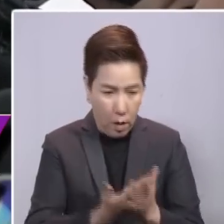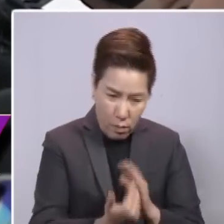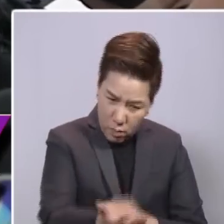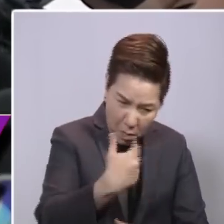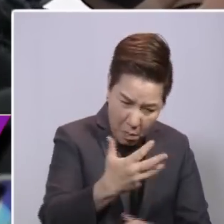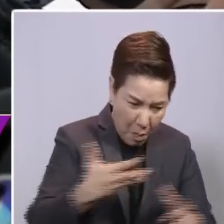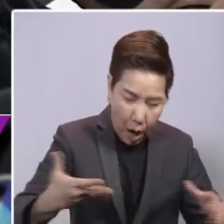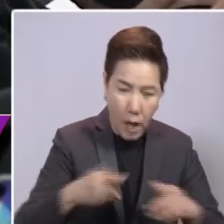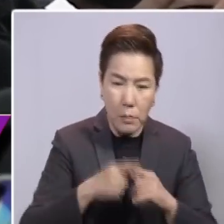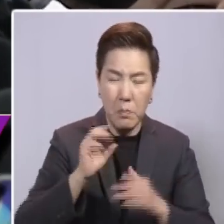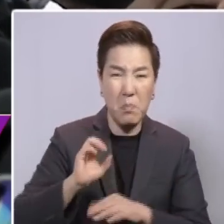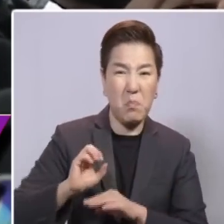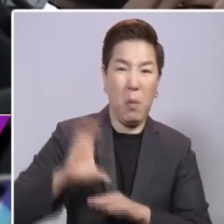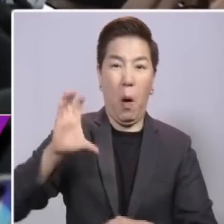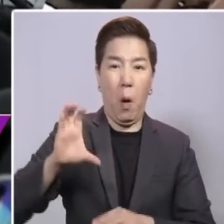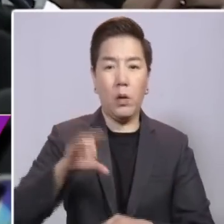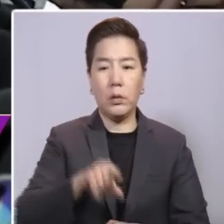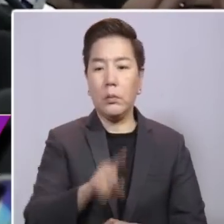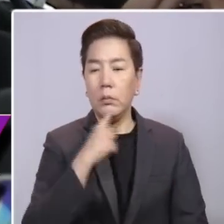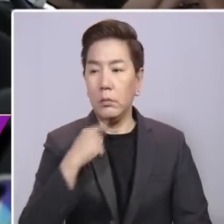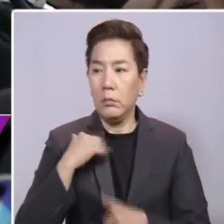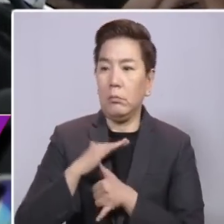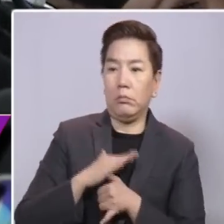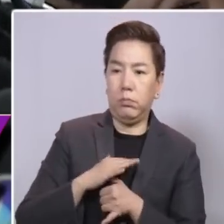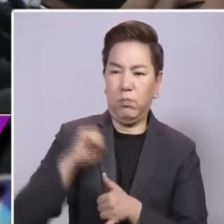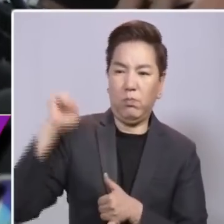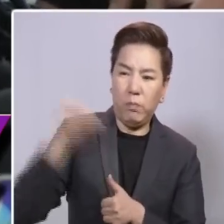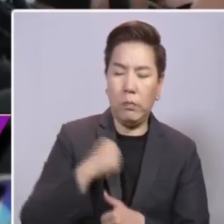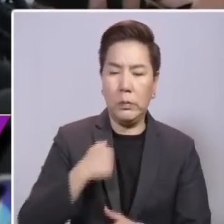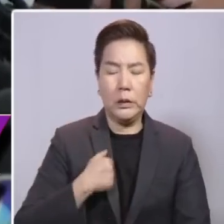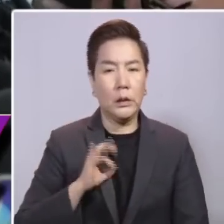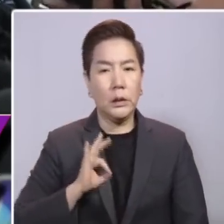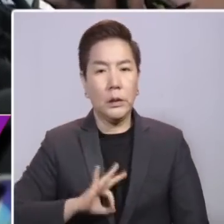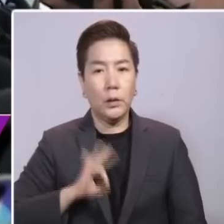นึงก็โดนกดขี่ข่มเหงเยอะนะ